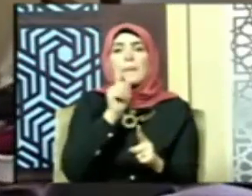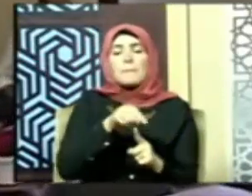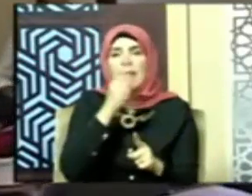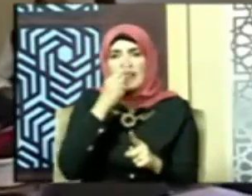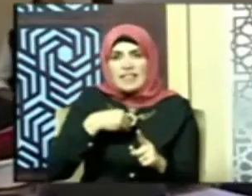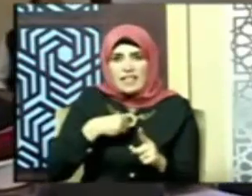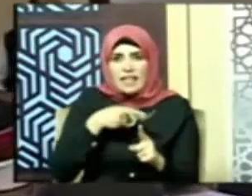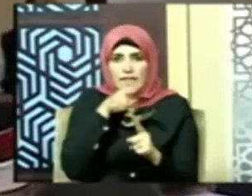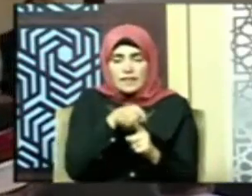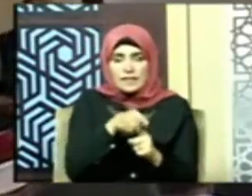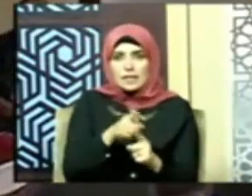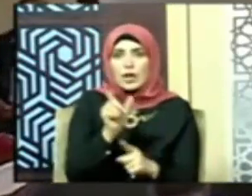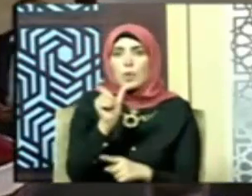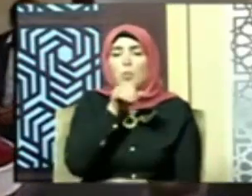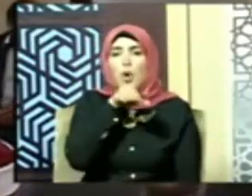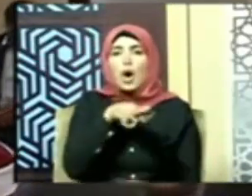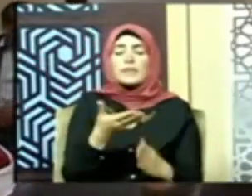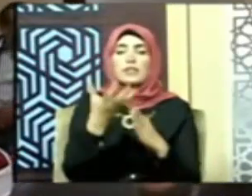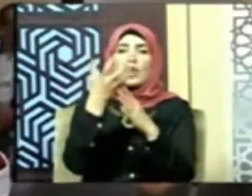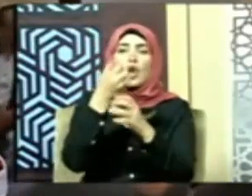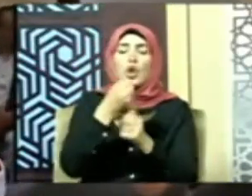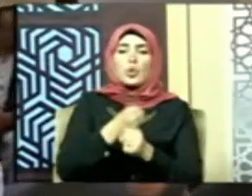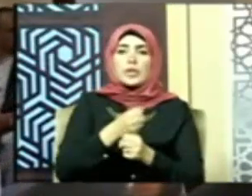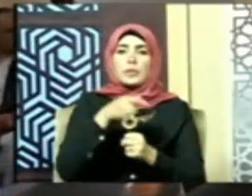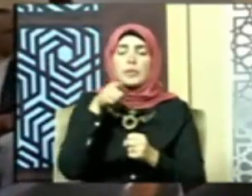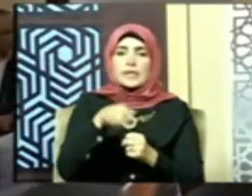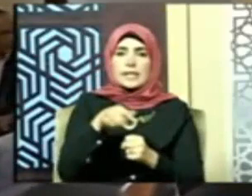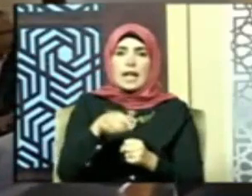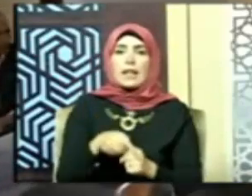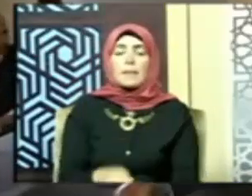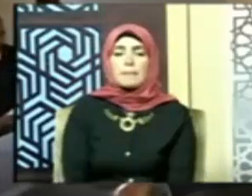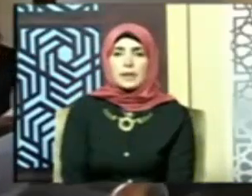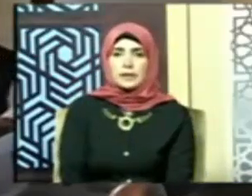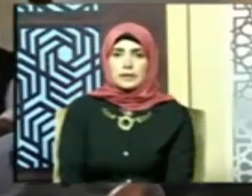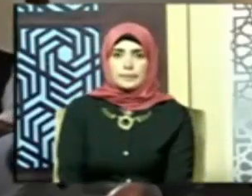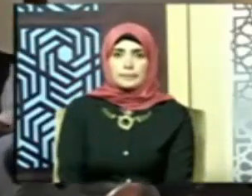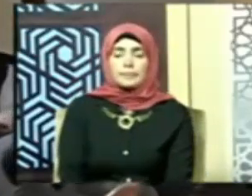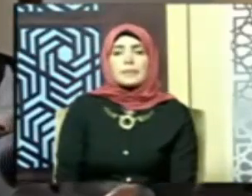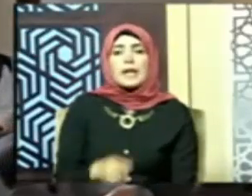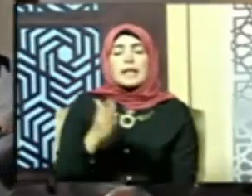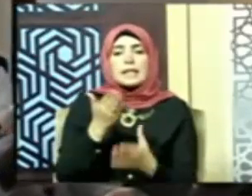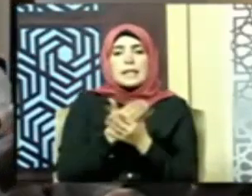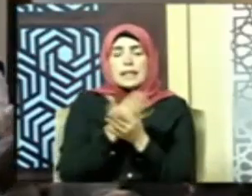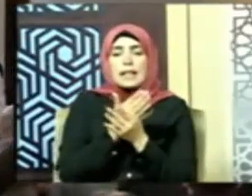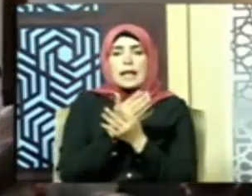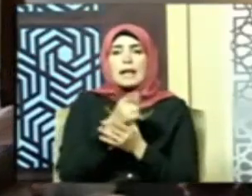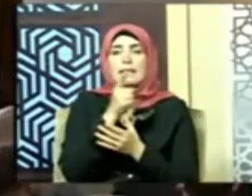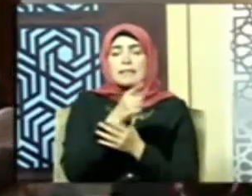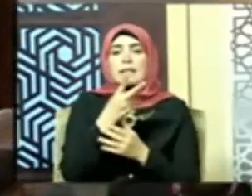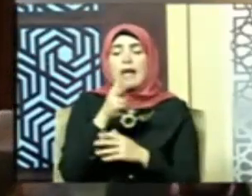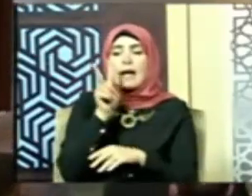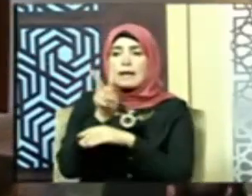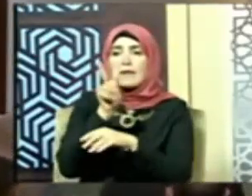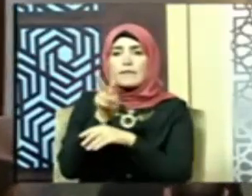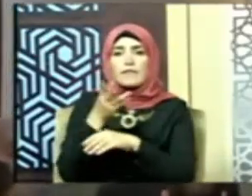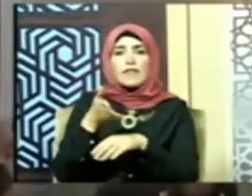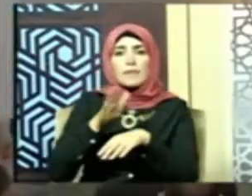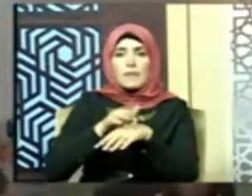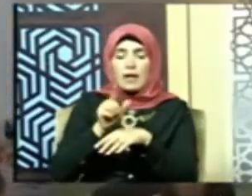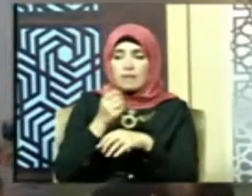سيدنا رسول الله صلى الله عليه وسلم، لأن الافتراء على